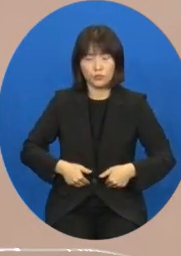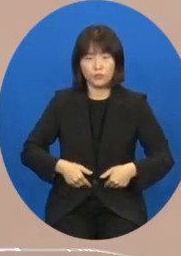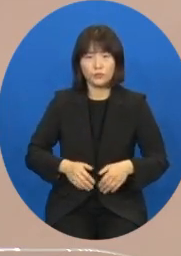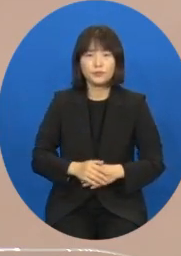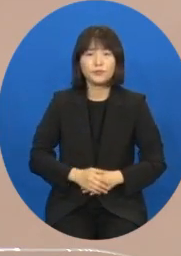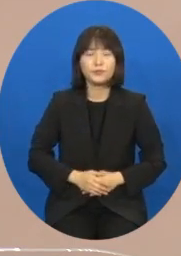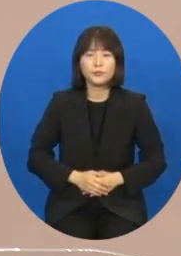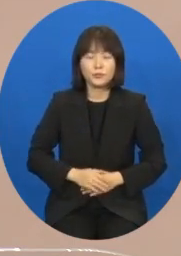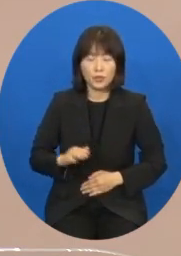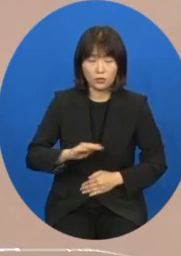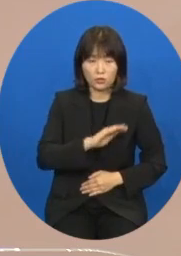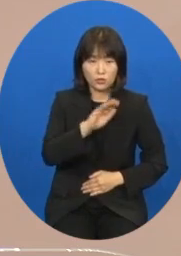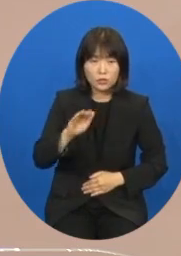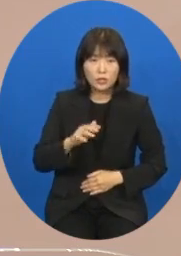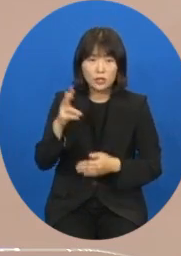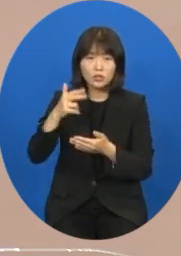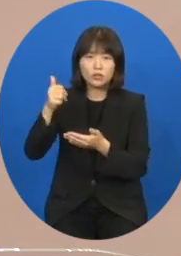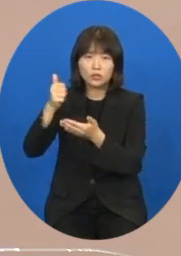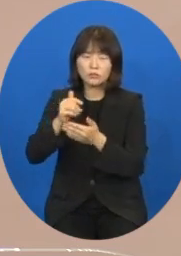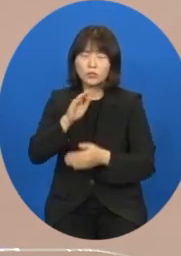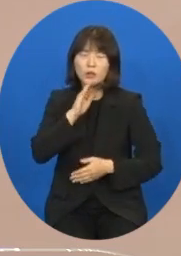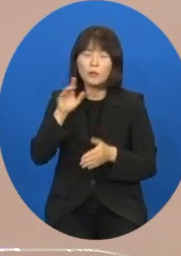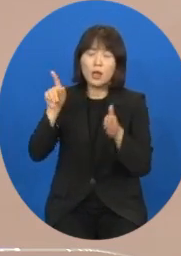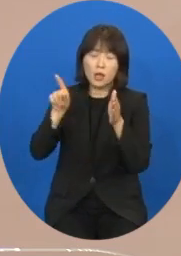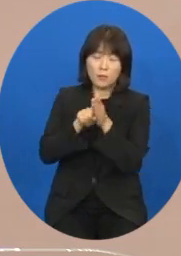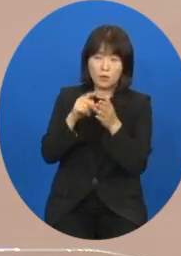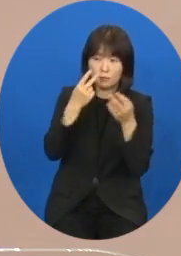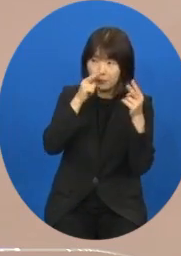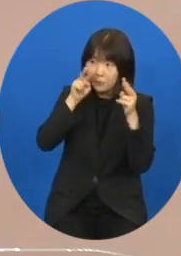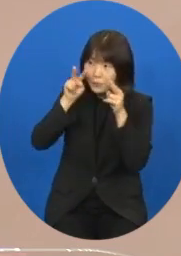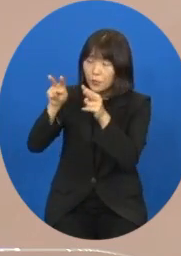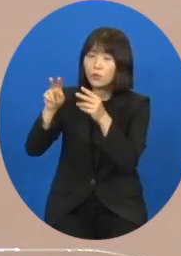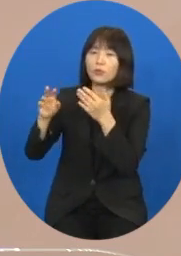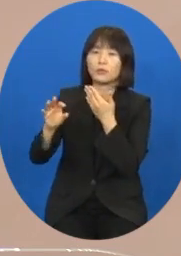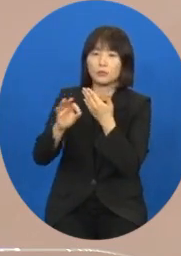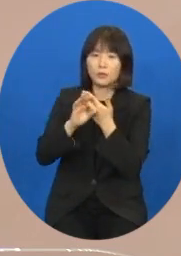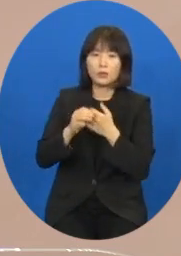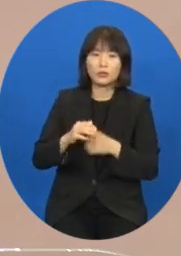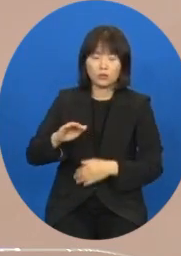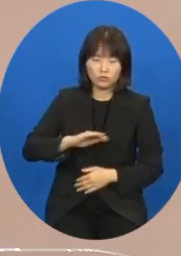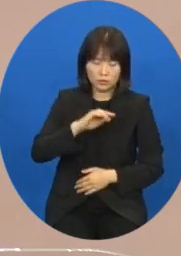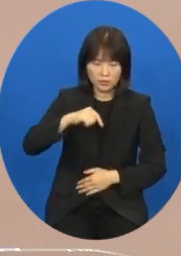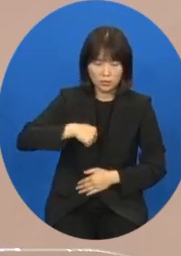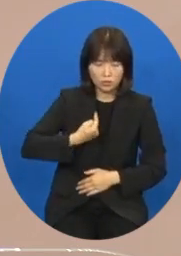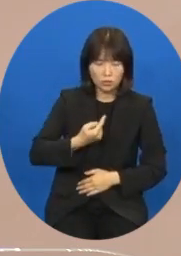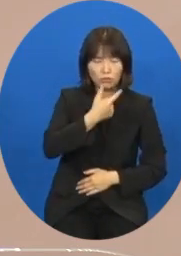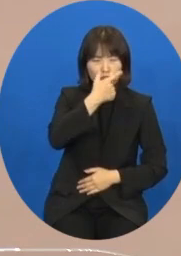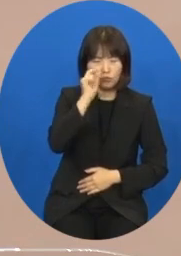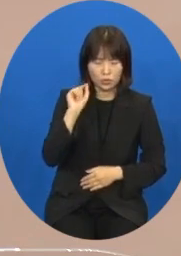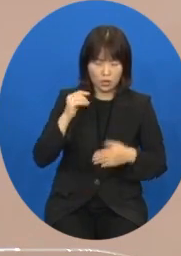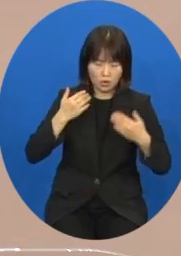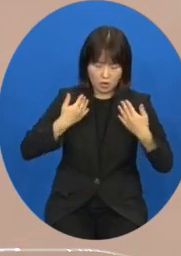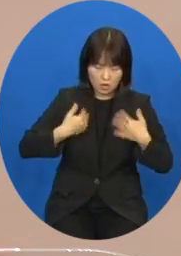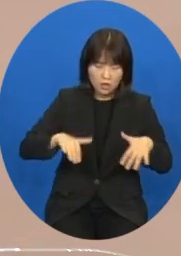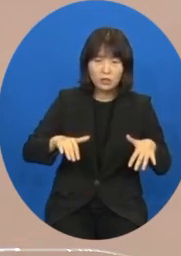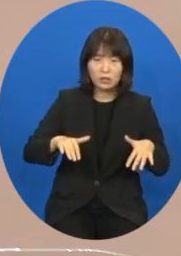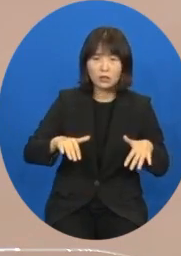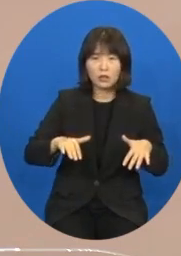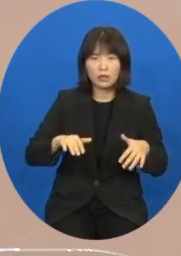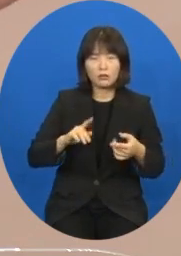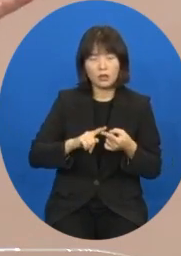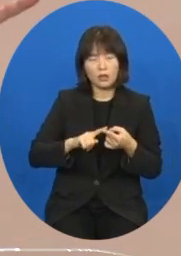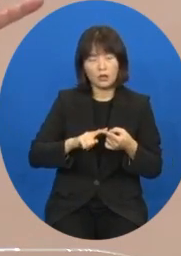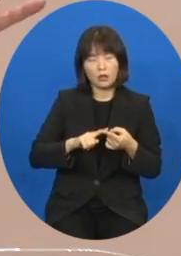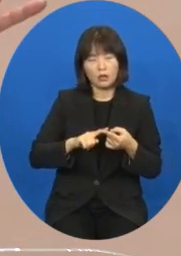우리가 주님을 정말 믿고 바라보게 되면 우리 자신이 부족하고 연약한 것은 문제가